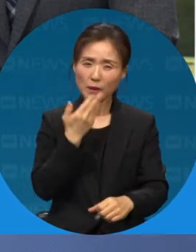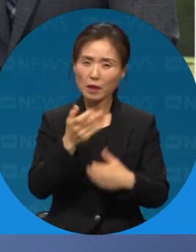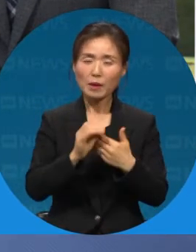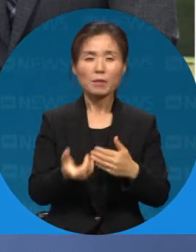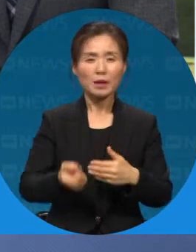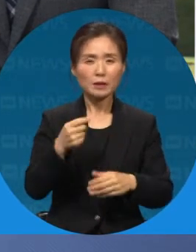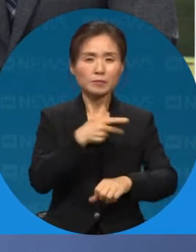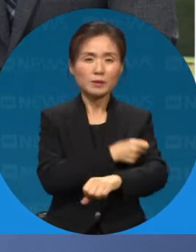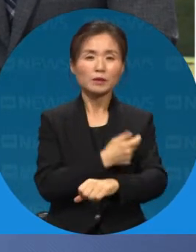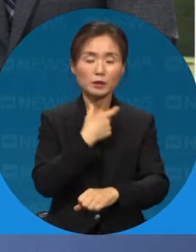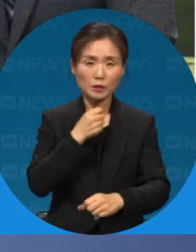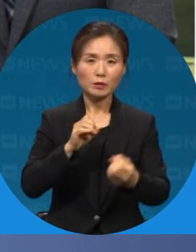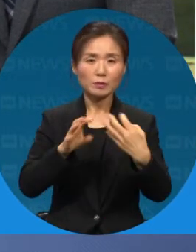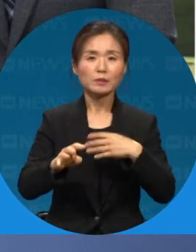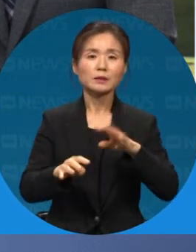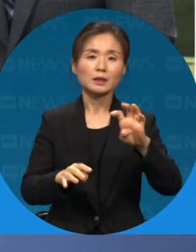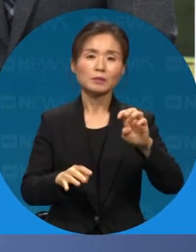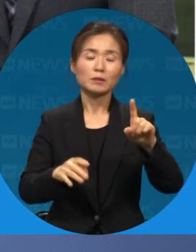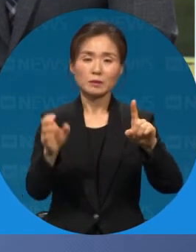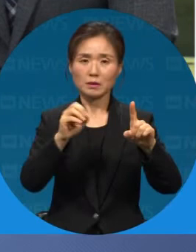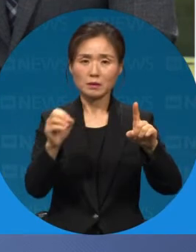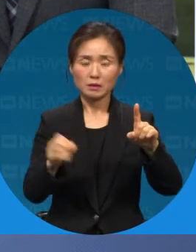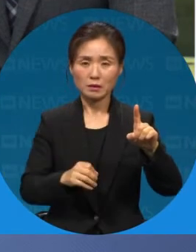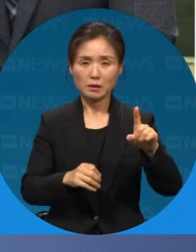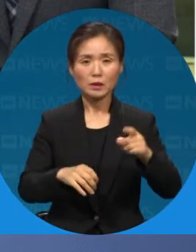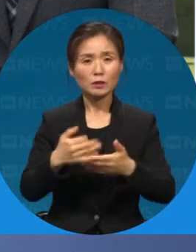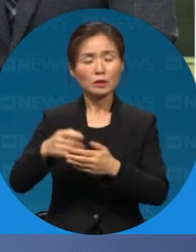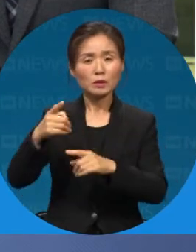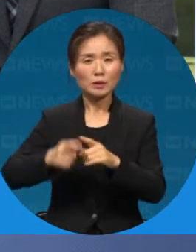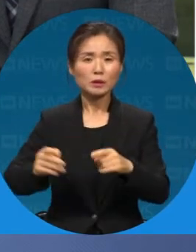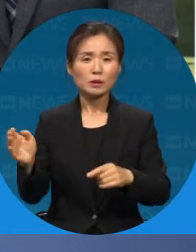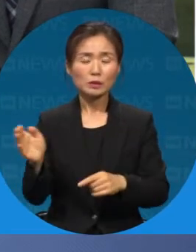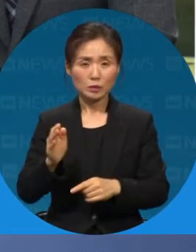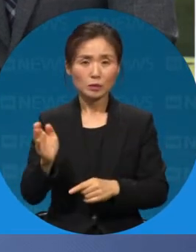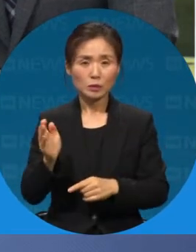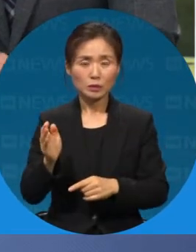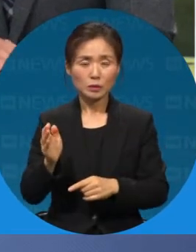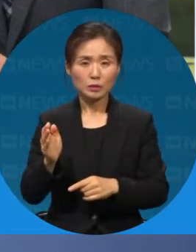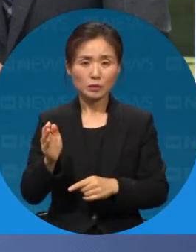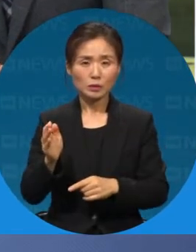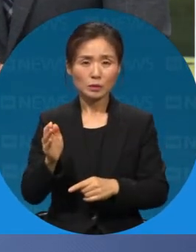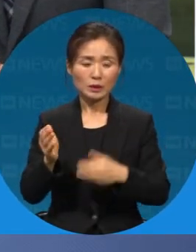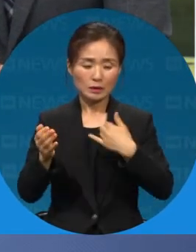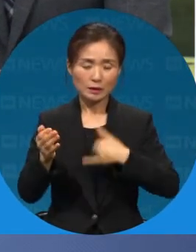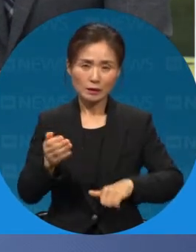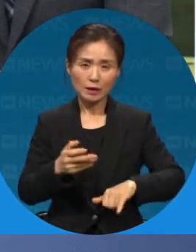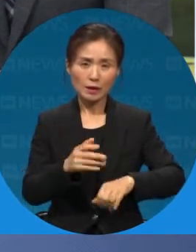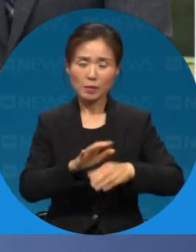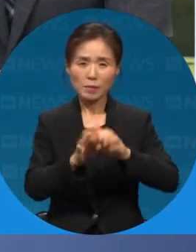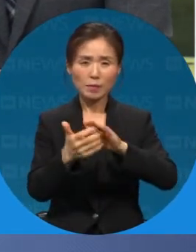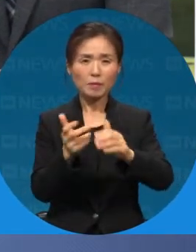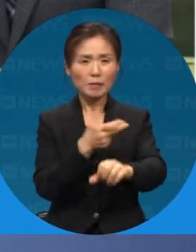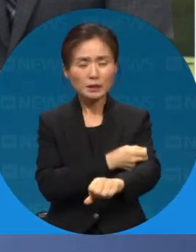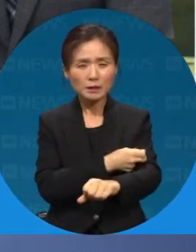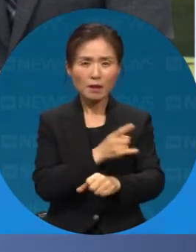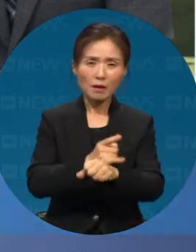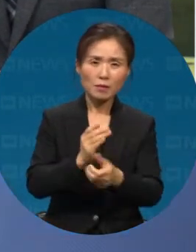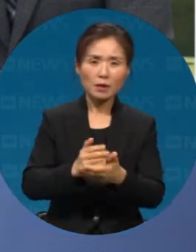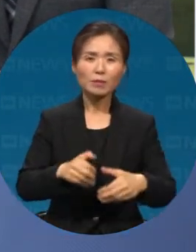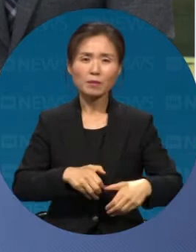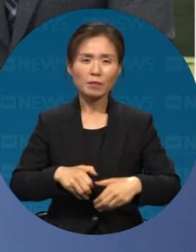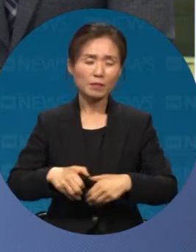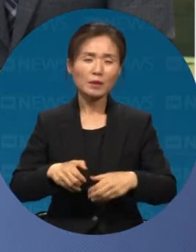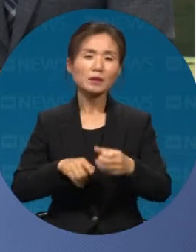답한 인어는 41% 였습니다 이 절반 이상의 잔 역 잘 절반 이상이 자녀의 백신접종을 망설이고 있다는